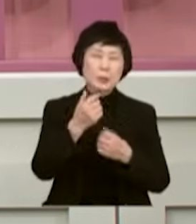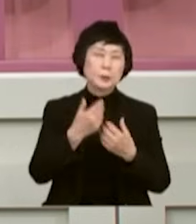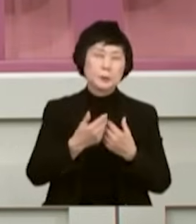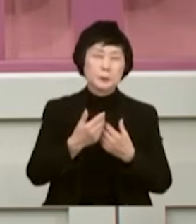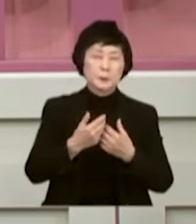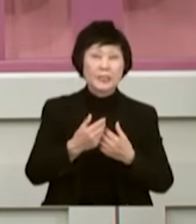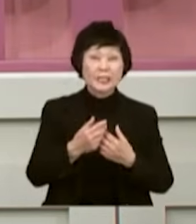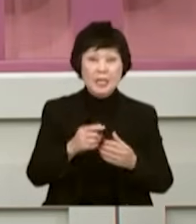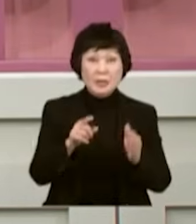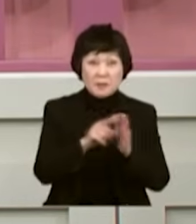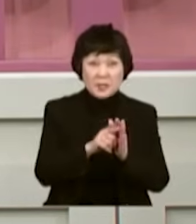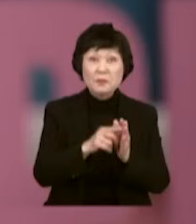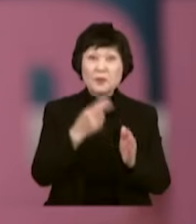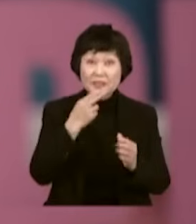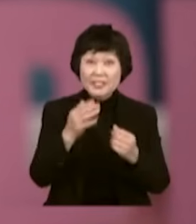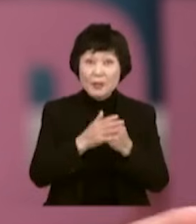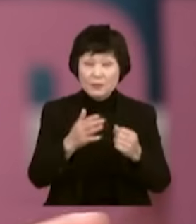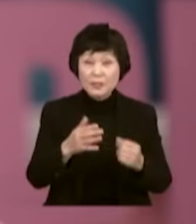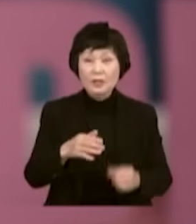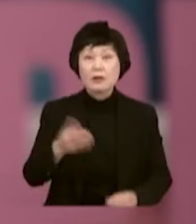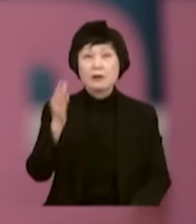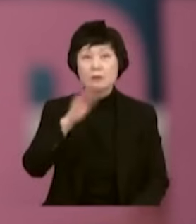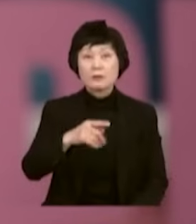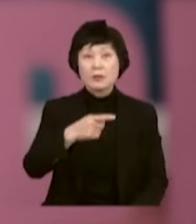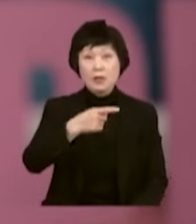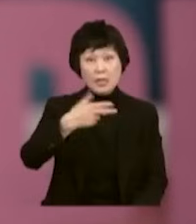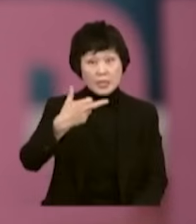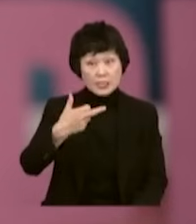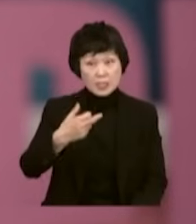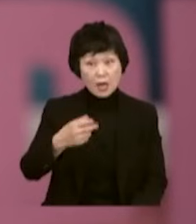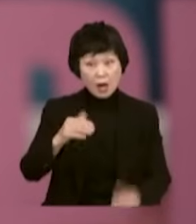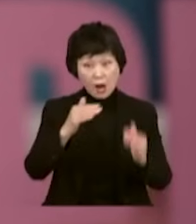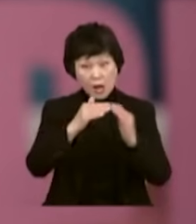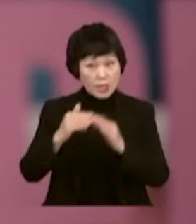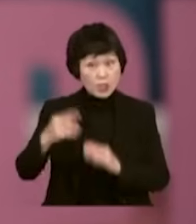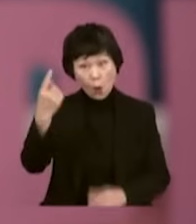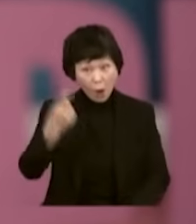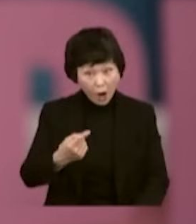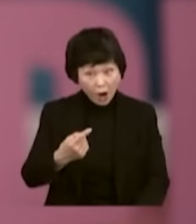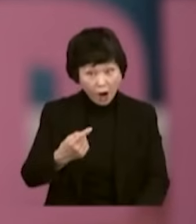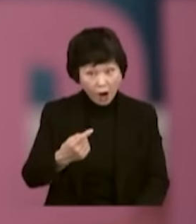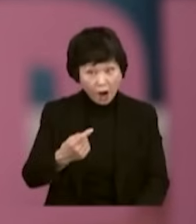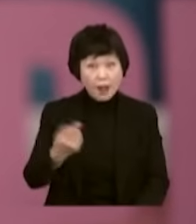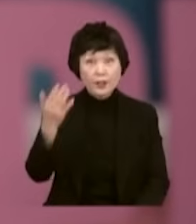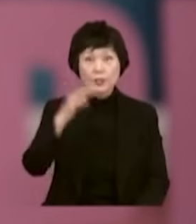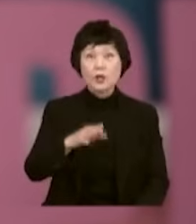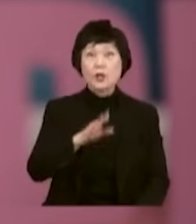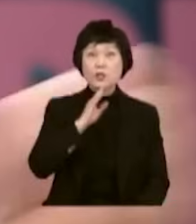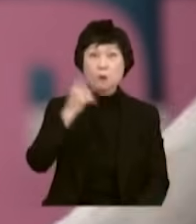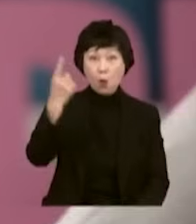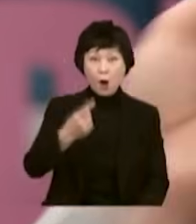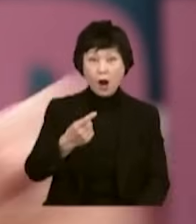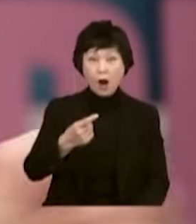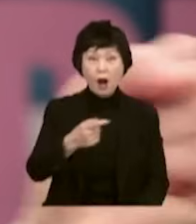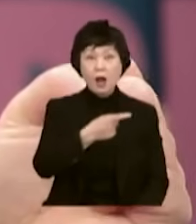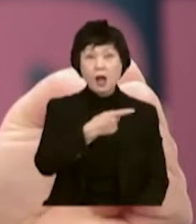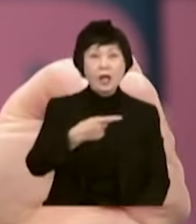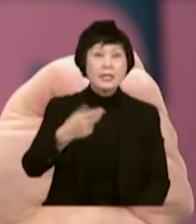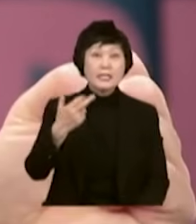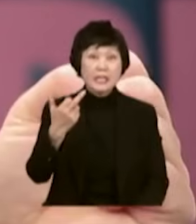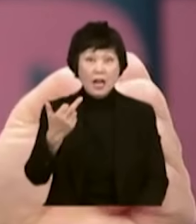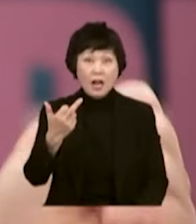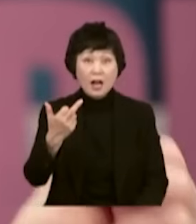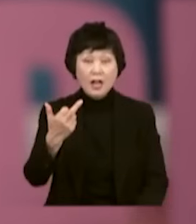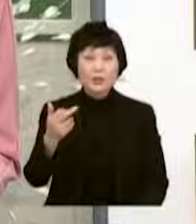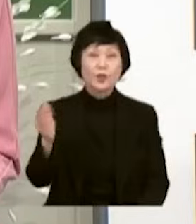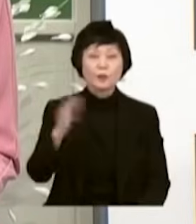없었는데 내가 일산으로 이사 오라고 했더니 순종하고 오더라고요. 일산에서 강남으로 출퇴근하는